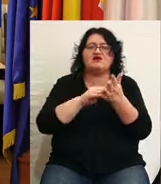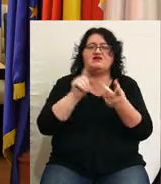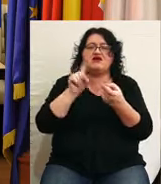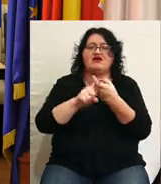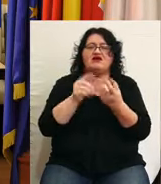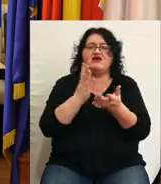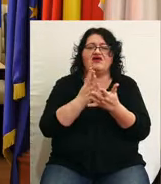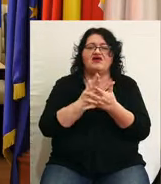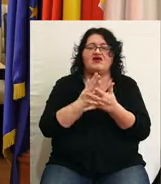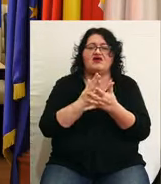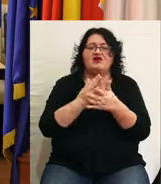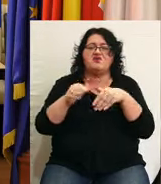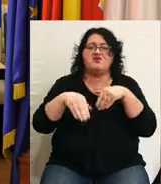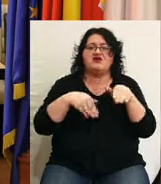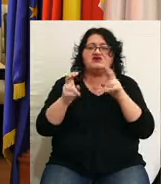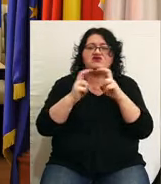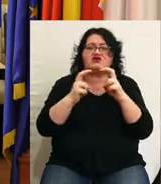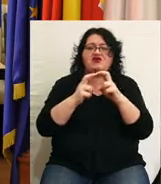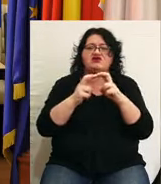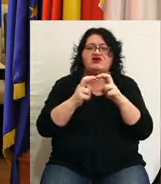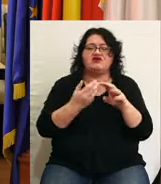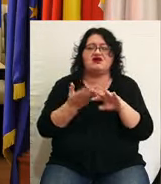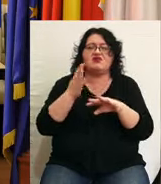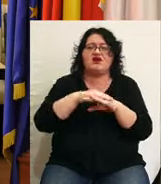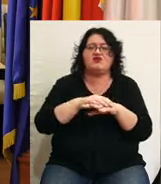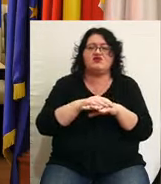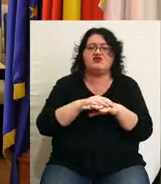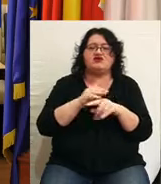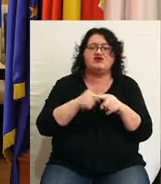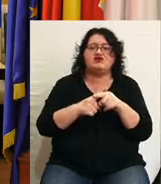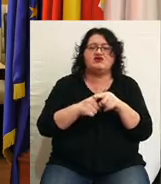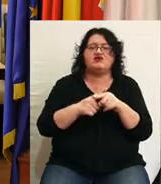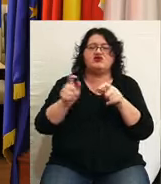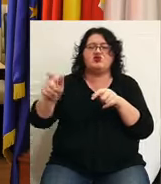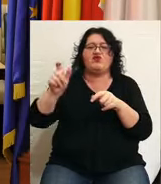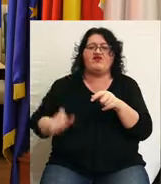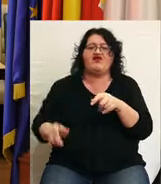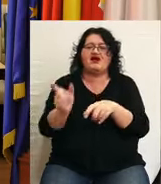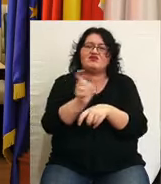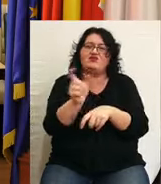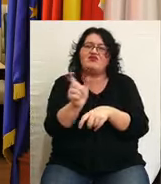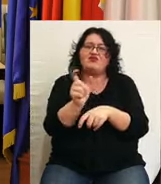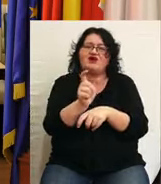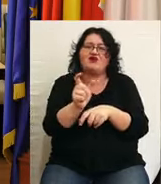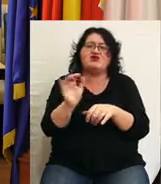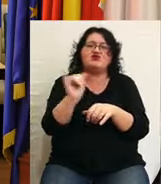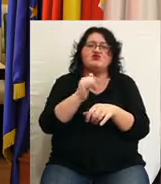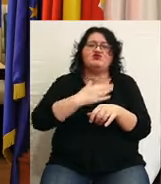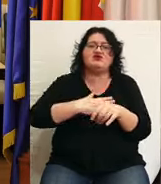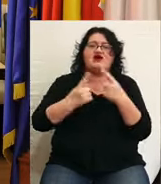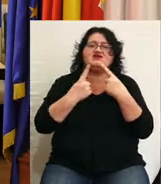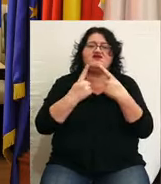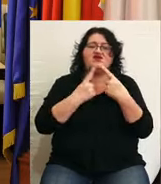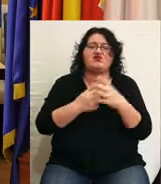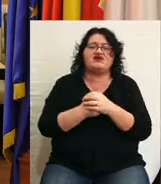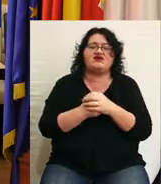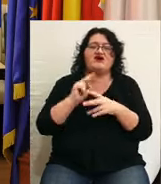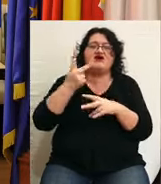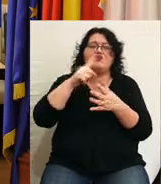cu ministrul energiei, dar mai mult de atât, chiar și cu un guvern interimar. Cu cine ați vorbit? A